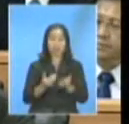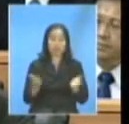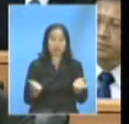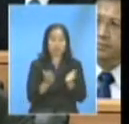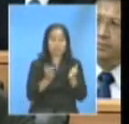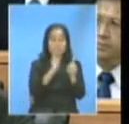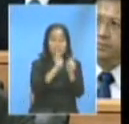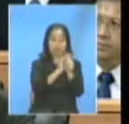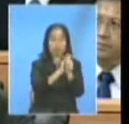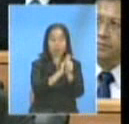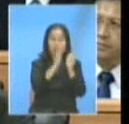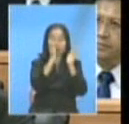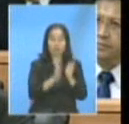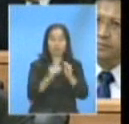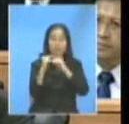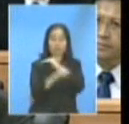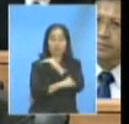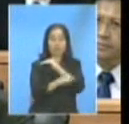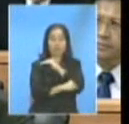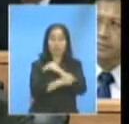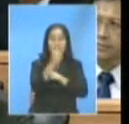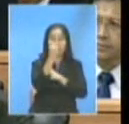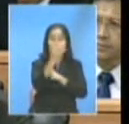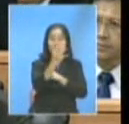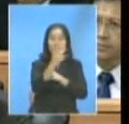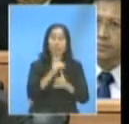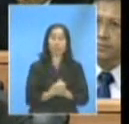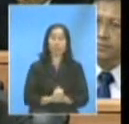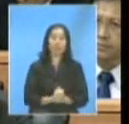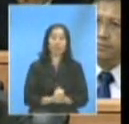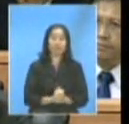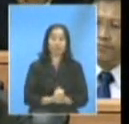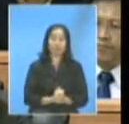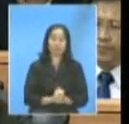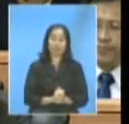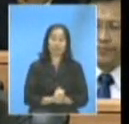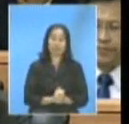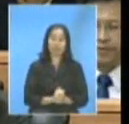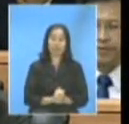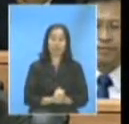ช่อฉนช่อราษฎรบางหลวงและการแสวงหาผลประโยช